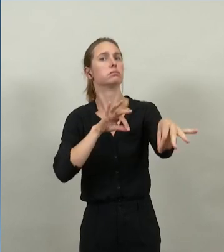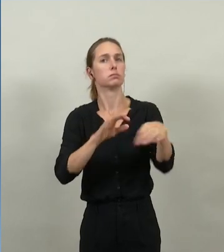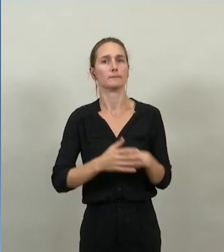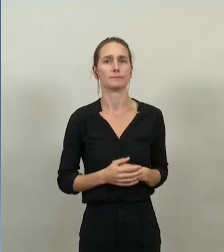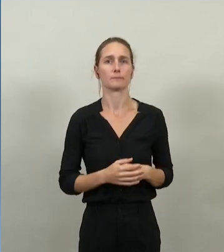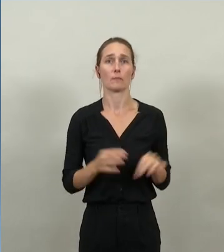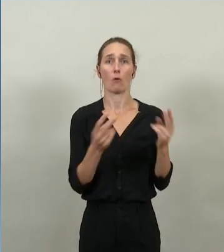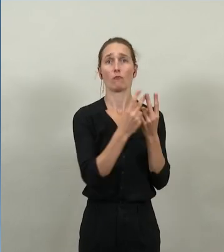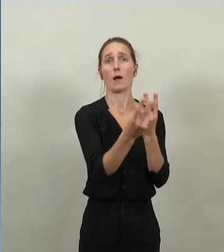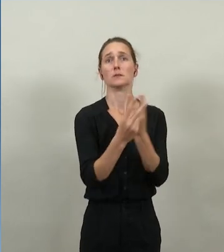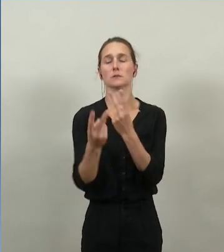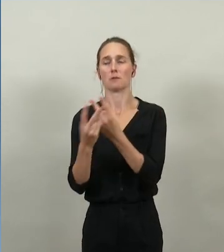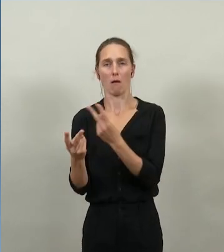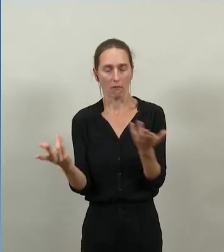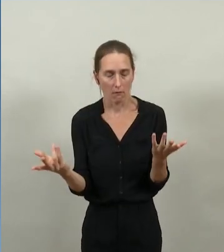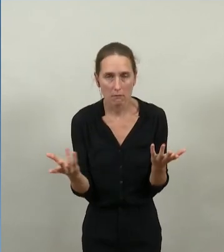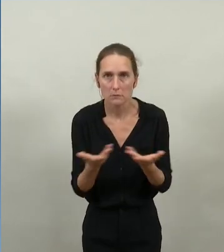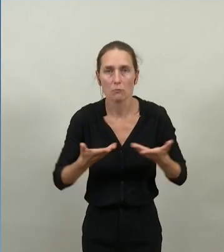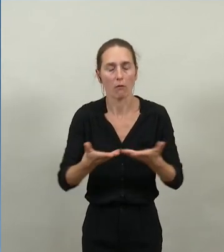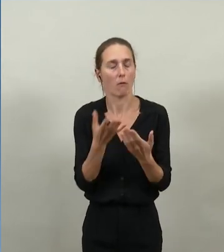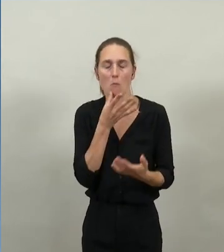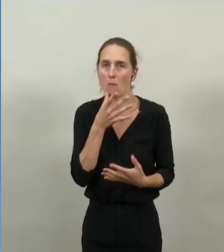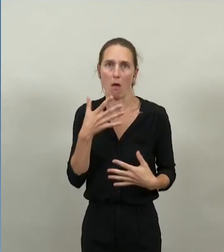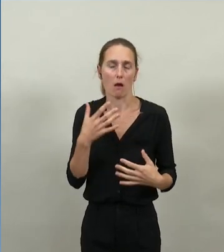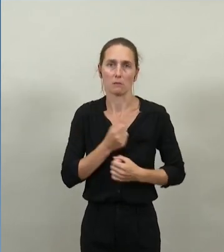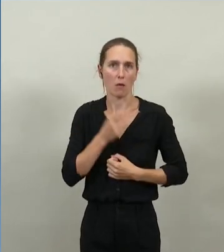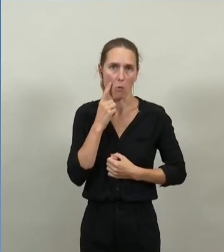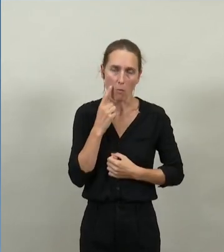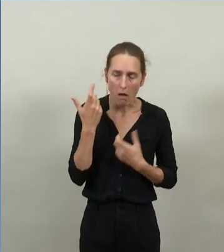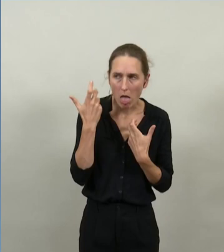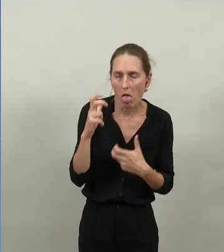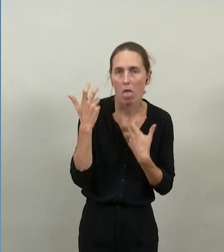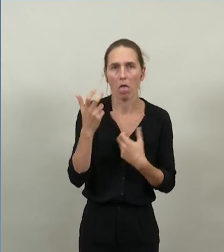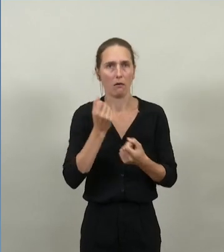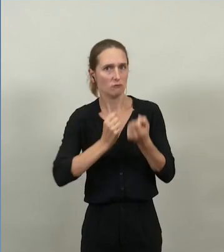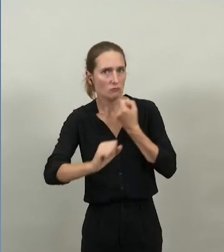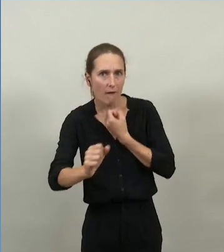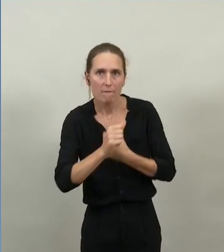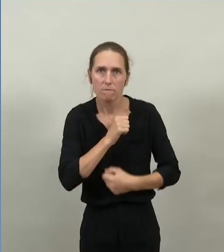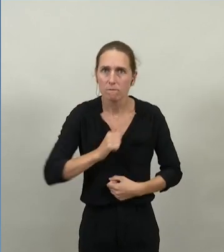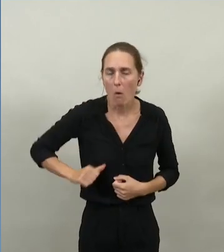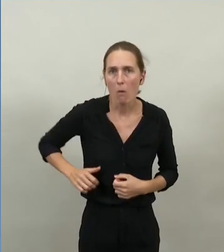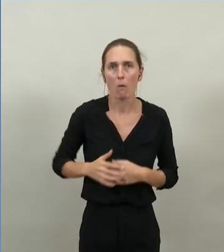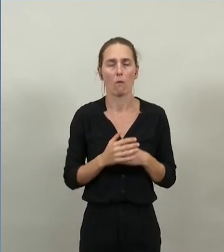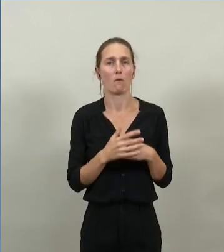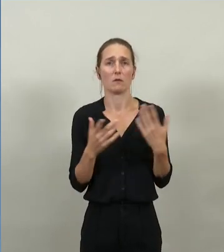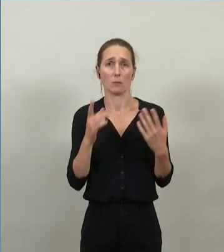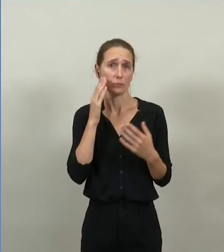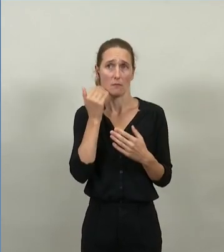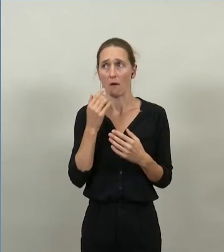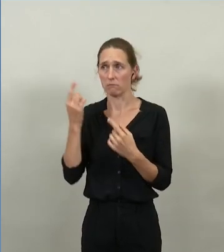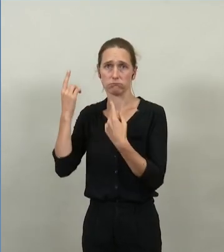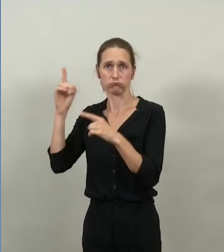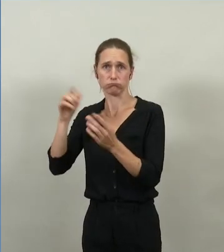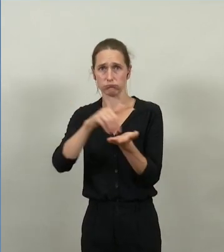des squats et campements qui subissent bien sûr les nuisances qui impactent leur vie quotidienne engagement de l'évacuation est nécessaire